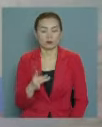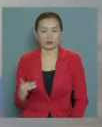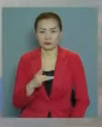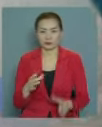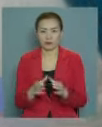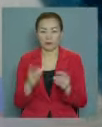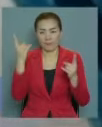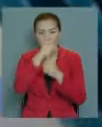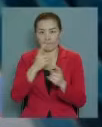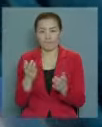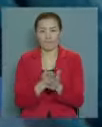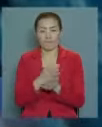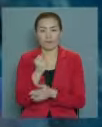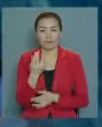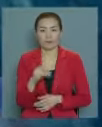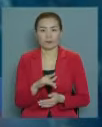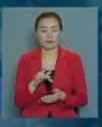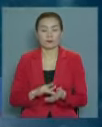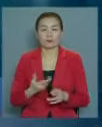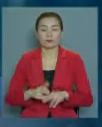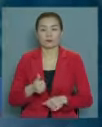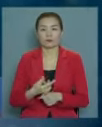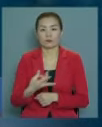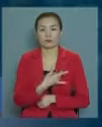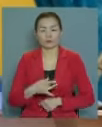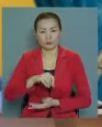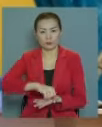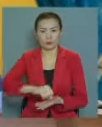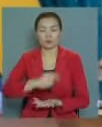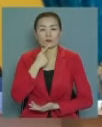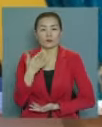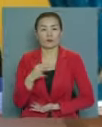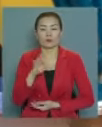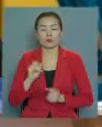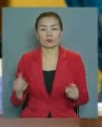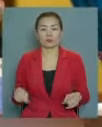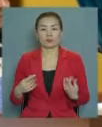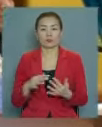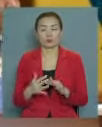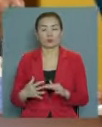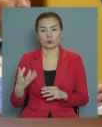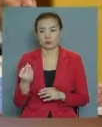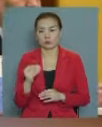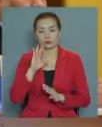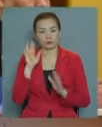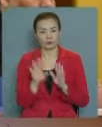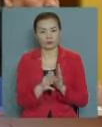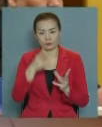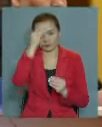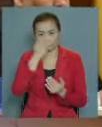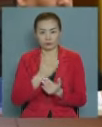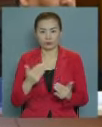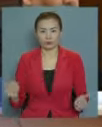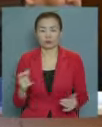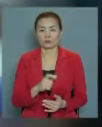района, сообщает пресс-служба Акима области. Глава региона выступил с докладом о развитии поселка, а также выслушал мнения и